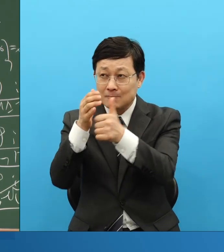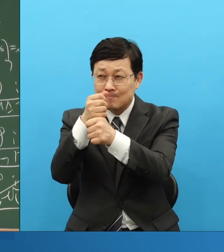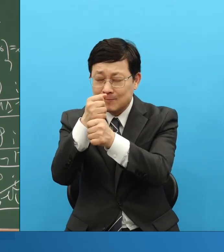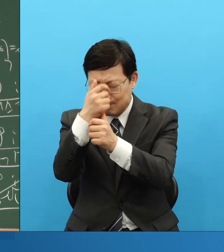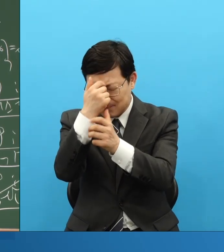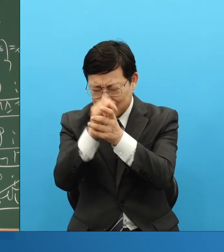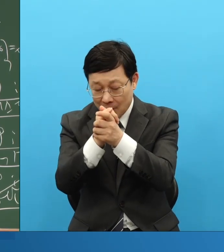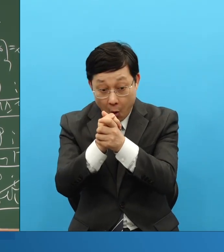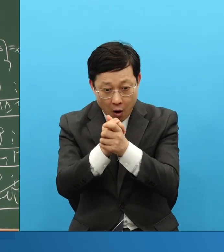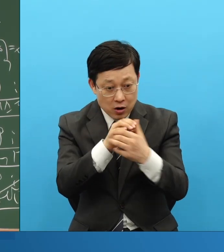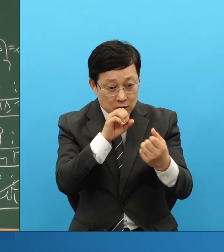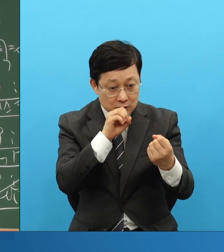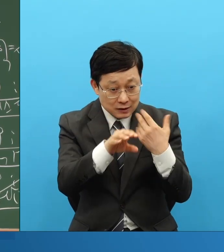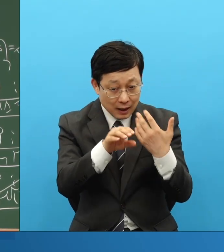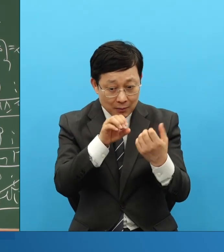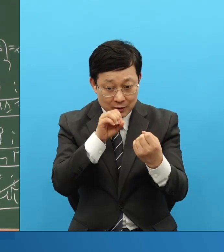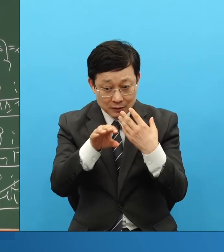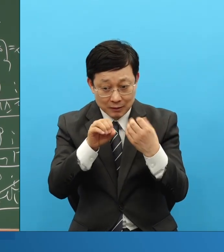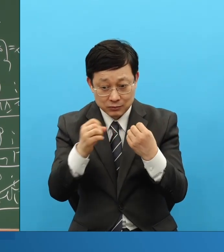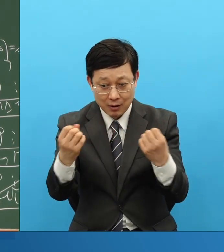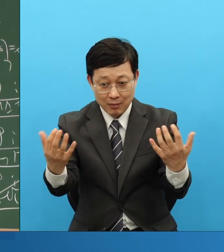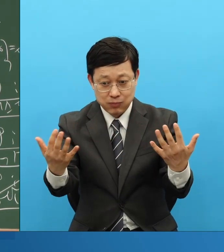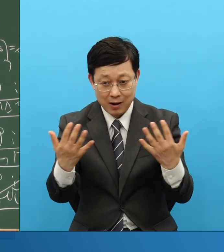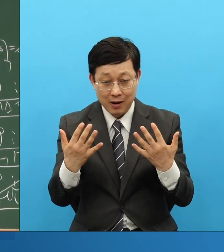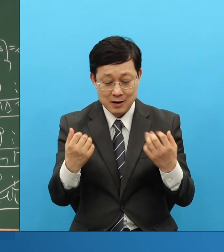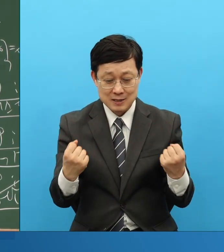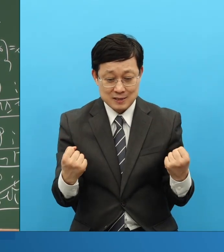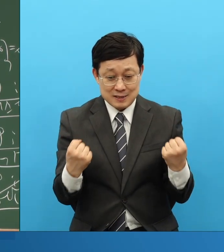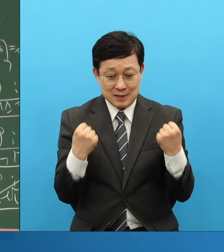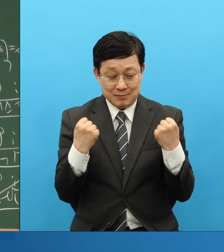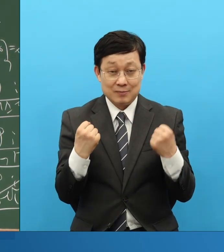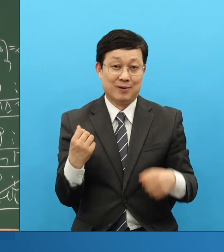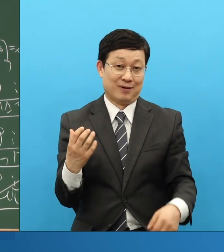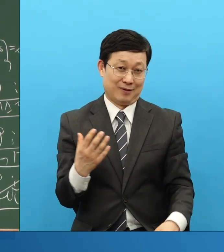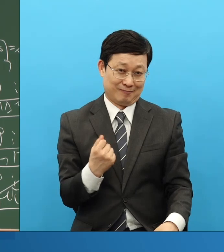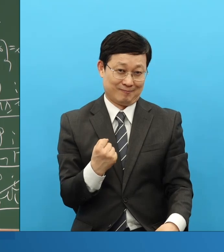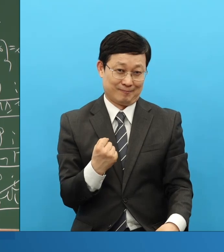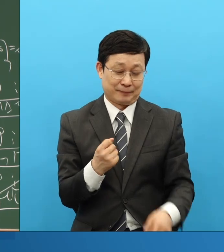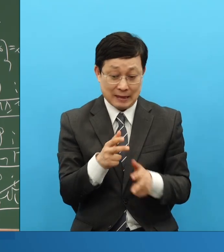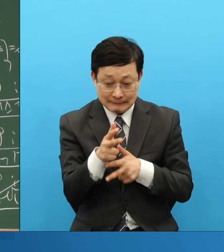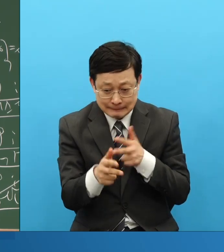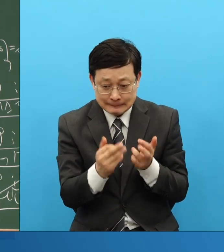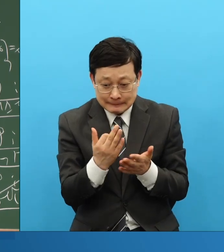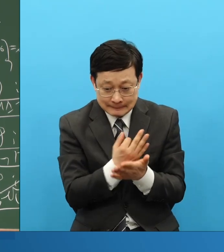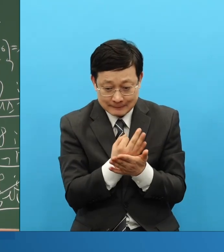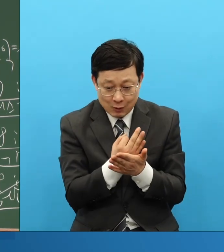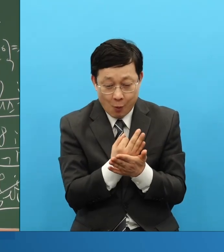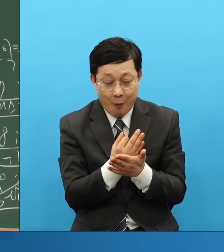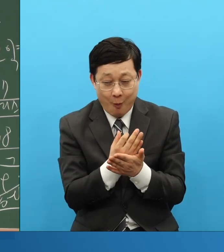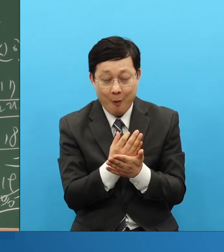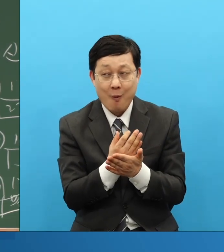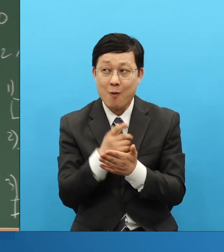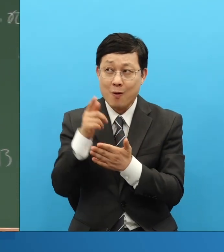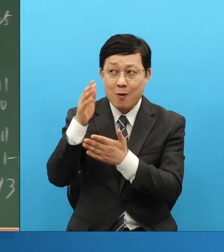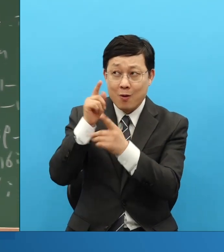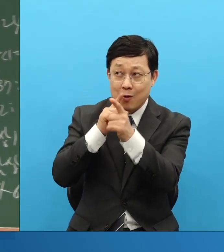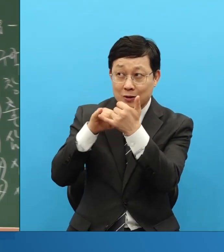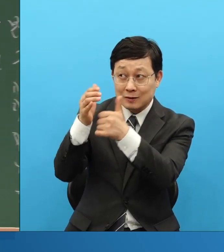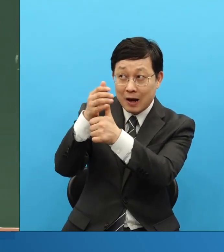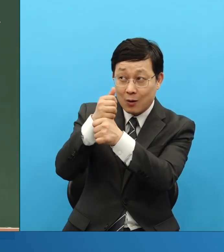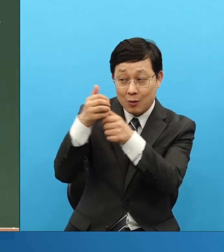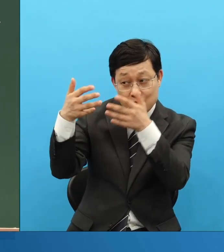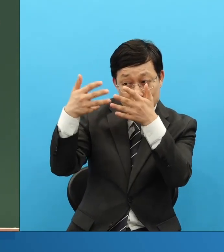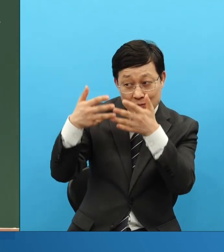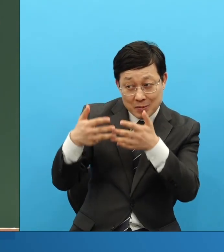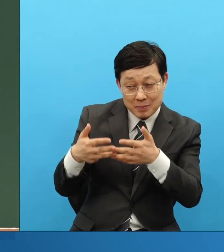immediately change into 여러분이 answers. 힘을 얻는 거예요. That you must gain strength from this. 사업하는 모든 산업인들은 이렇게 해야 돼요. And all of our business people must do